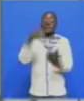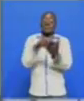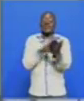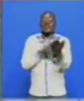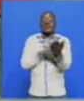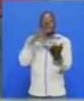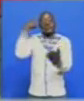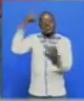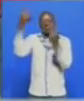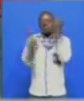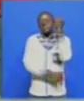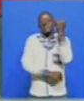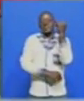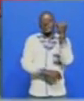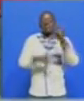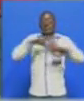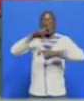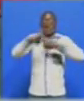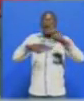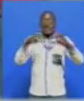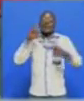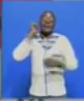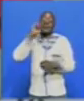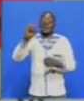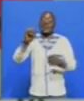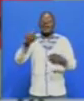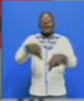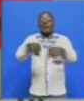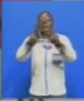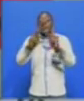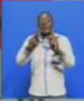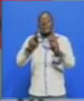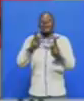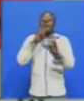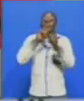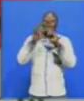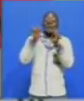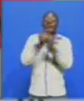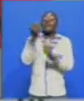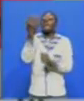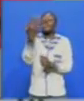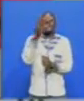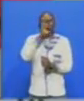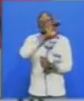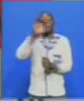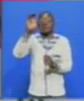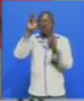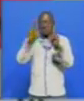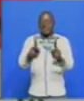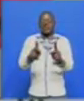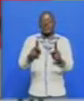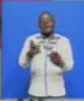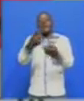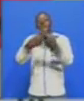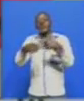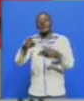pénalités. L'enquête, elle, a permis d'une part d'auditionner environ 600 personnes issues de 109